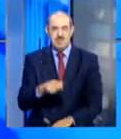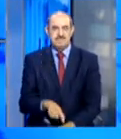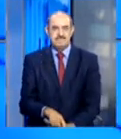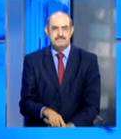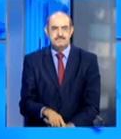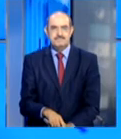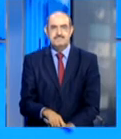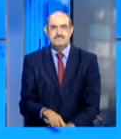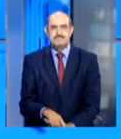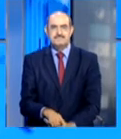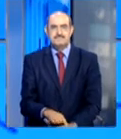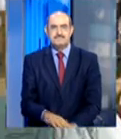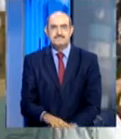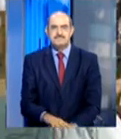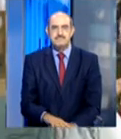منال عبديش.